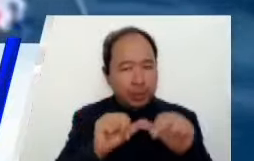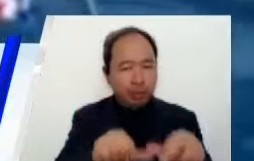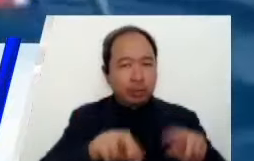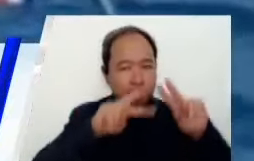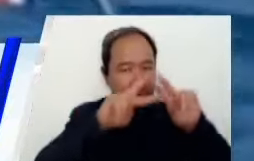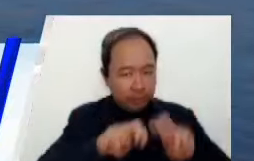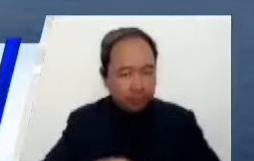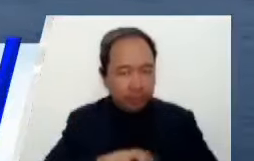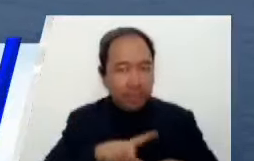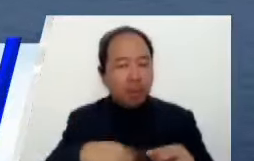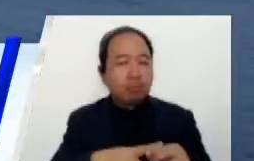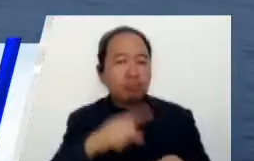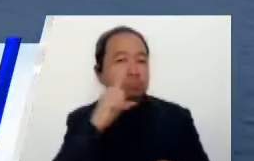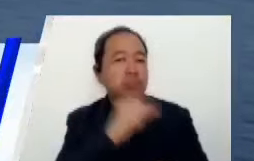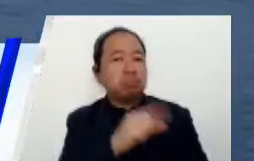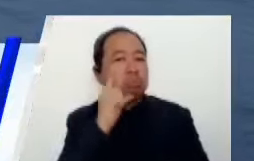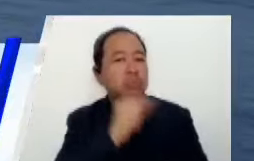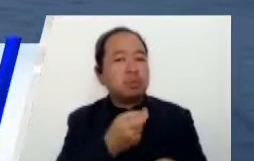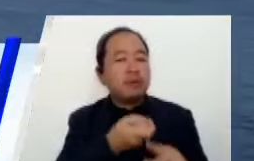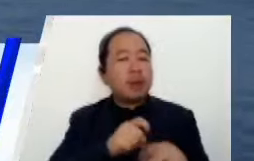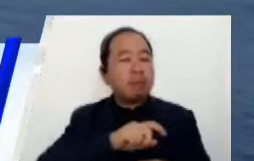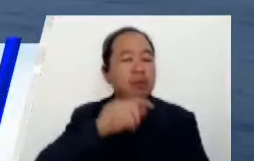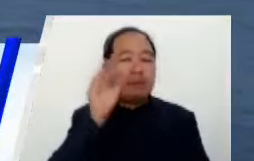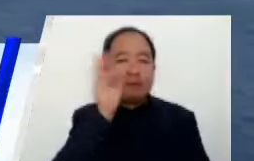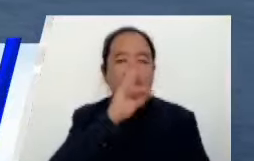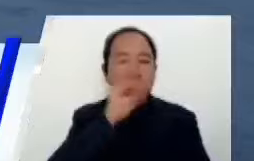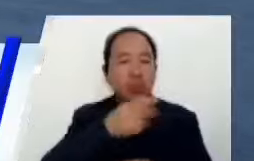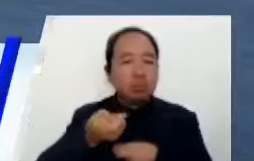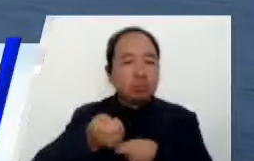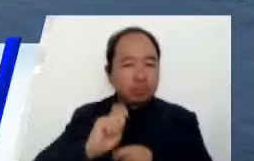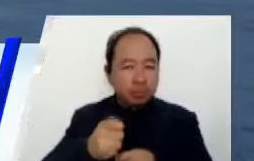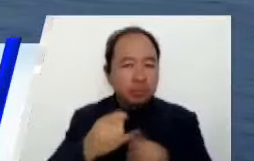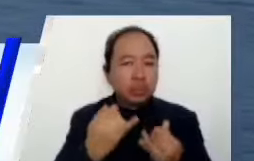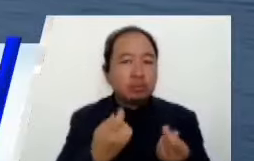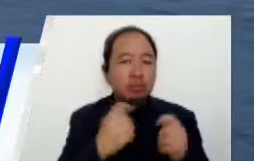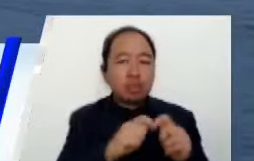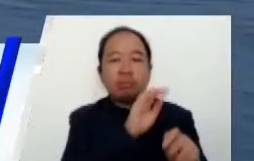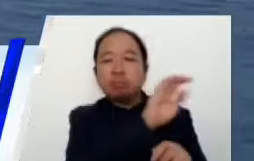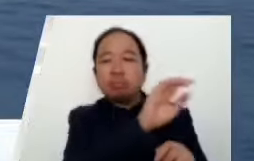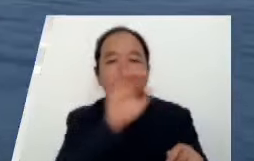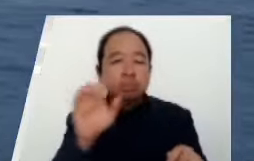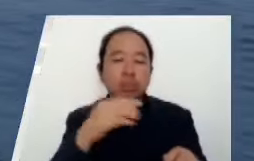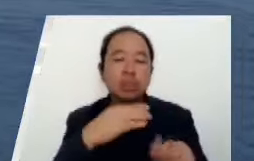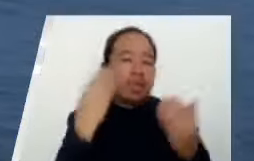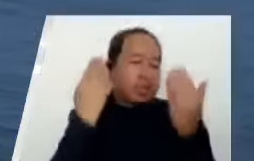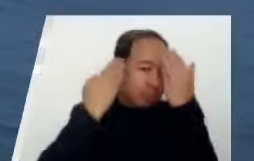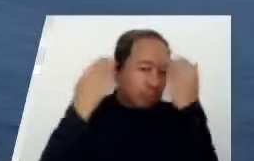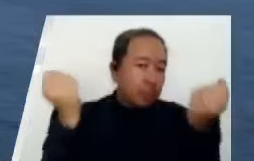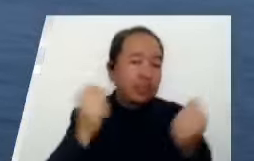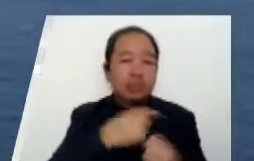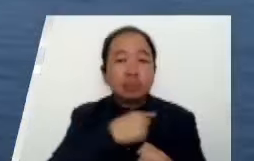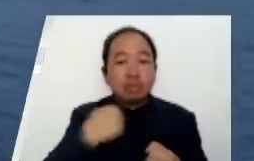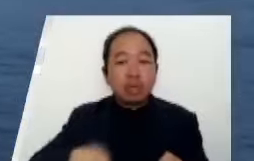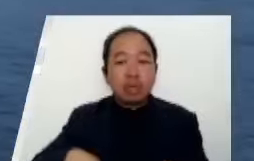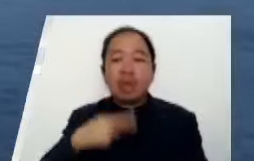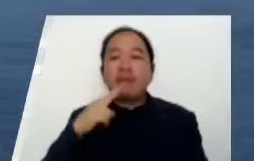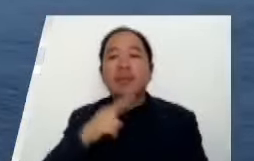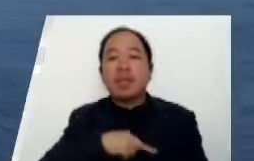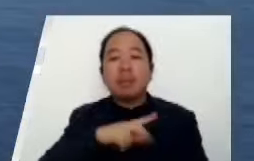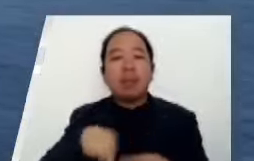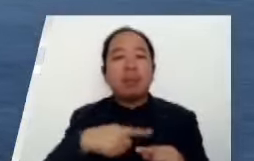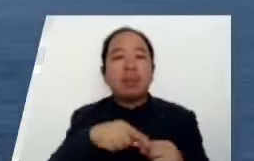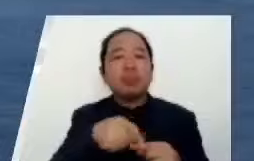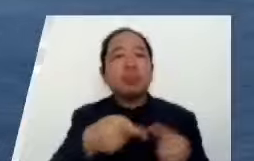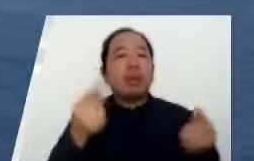mga mangingisda. Sinusubukan pa namin kuhanin ng pahayag ang mga embahada ng China at Vietnam kaugnay nito. Para sa GMA